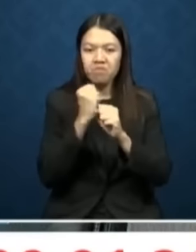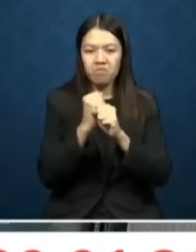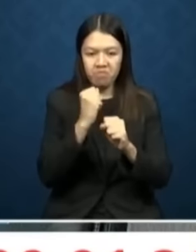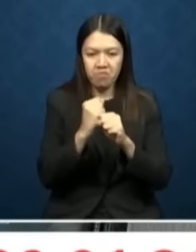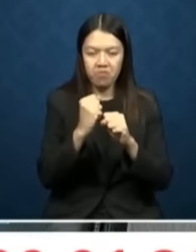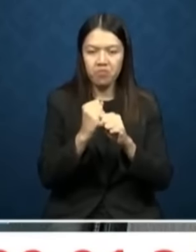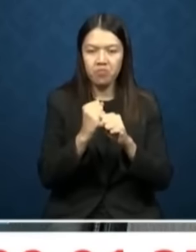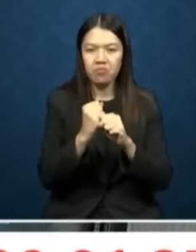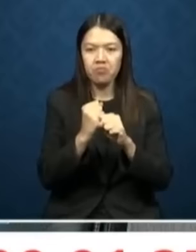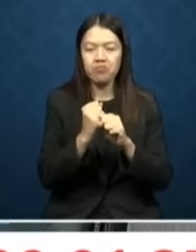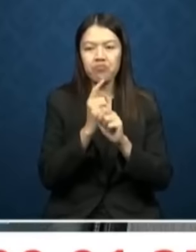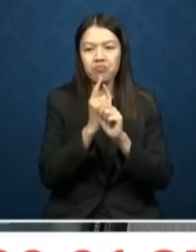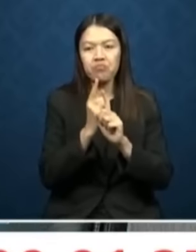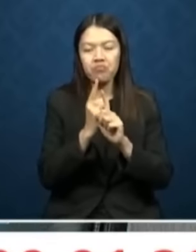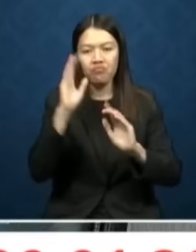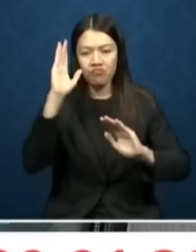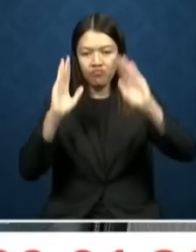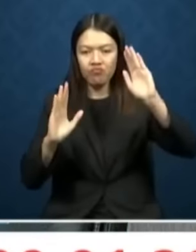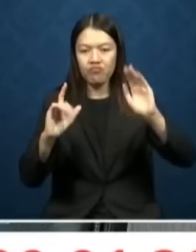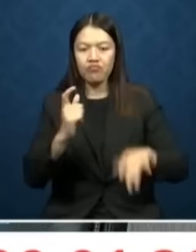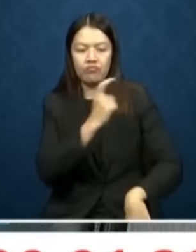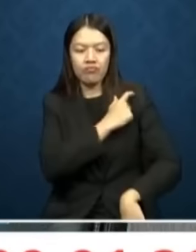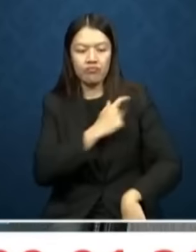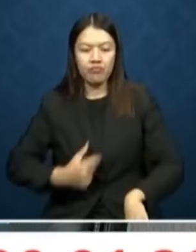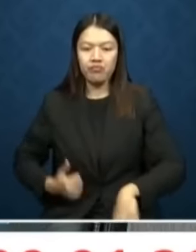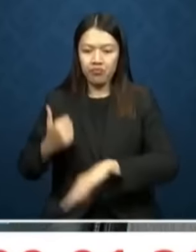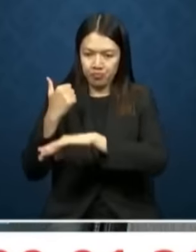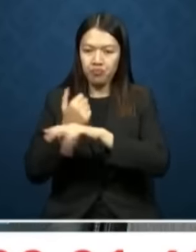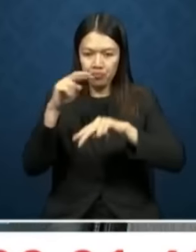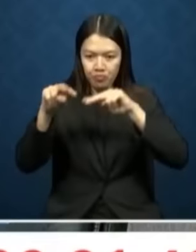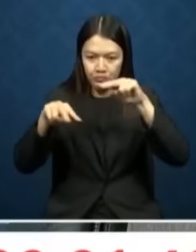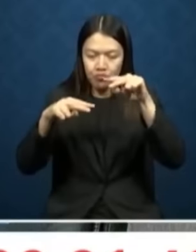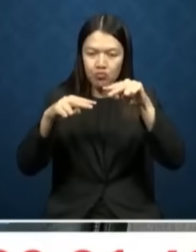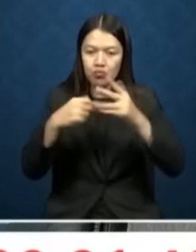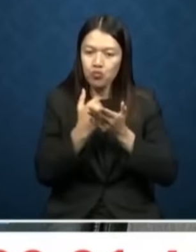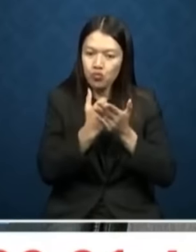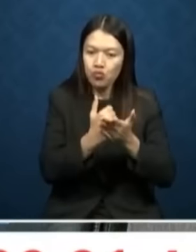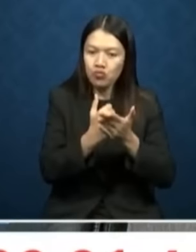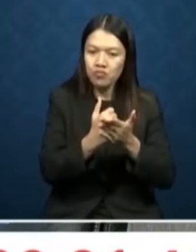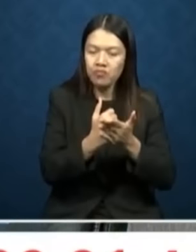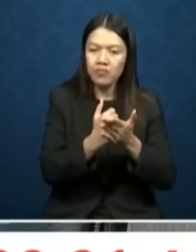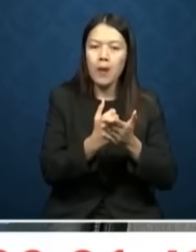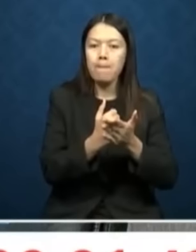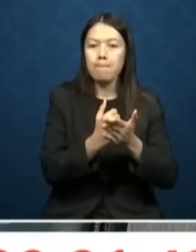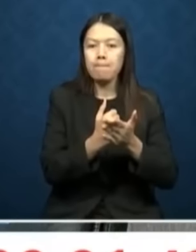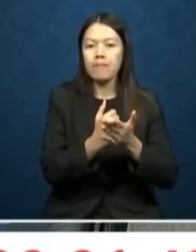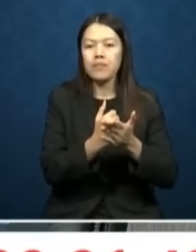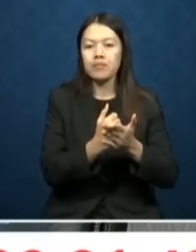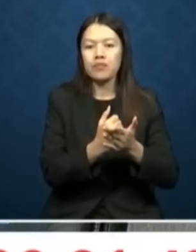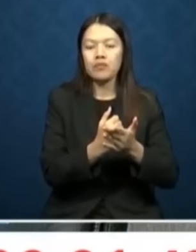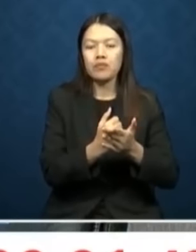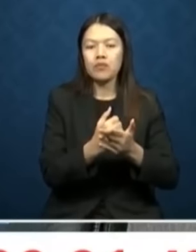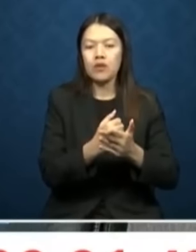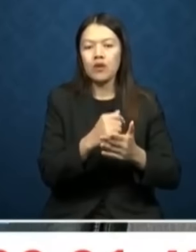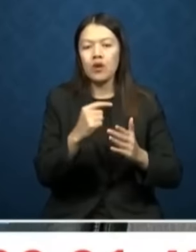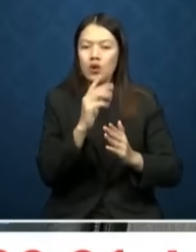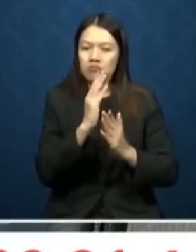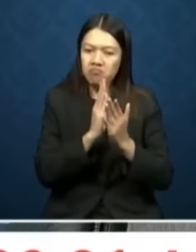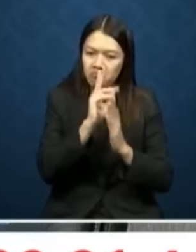ในระบอบประชาธิปไตยอันมีพระมหากษัตริย์ทรงเป็นประมุขด้วยการฟื้นฟูหลักนิติธรรมวงเล็บภาษาอังกฤษ rule of